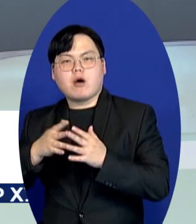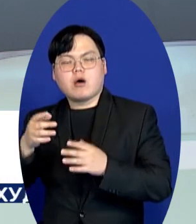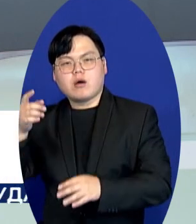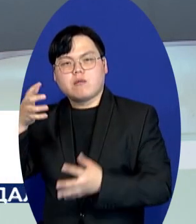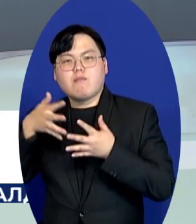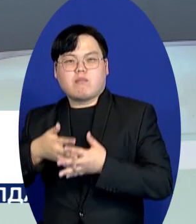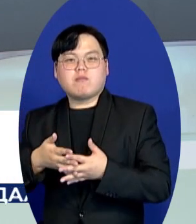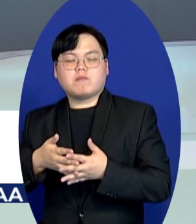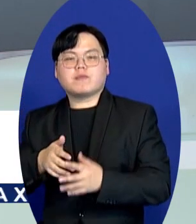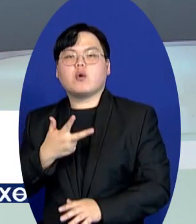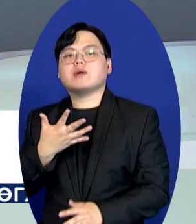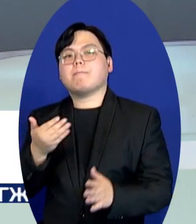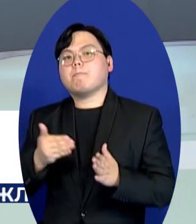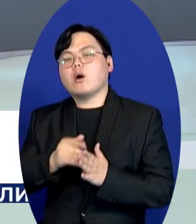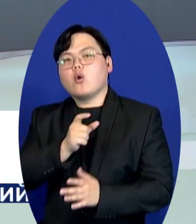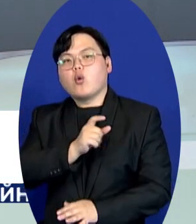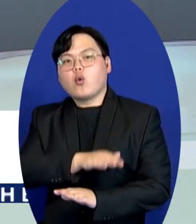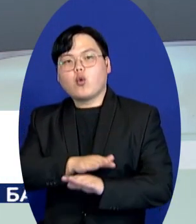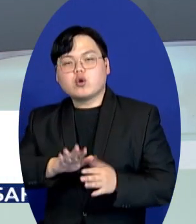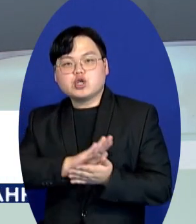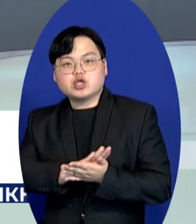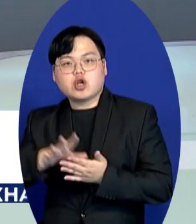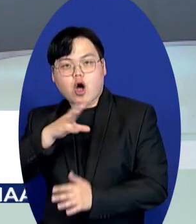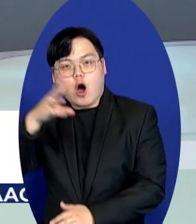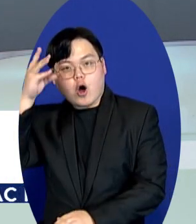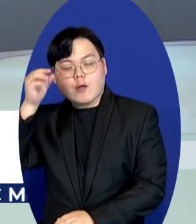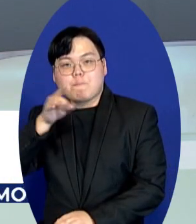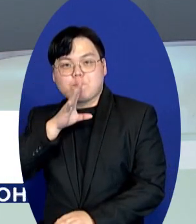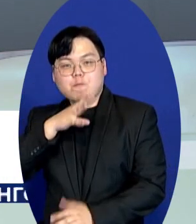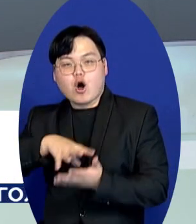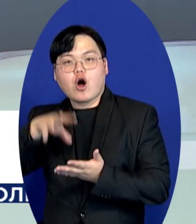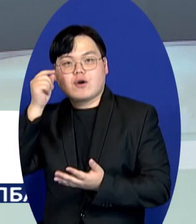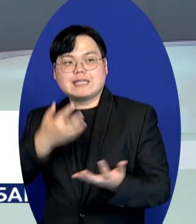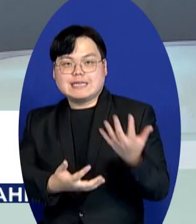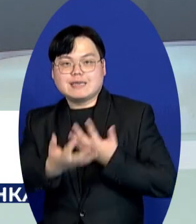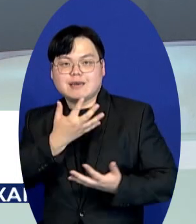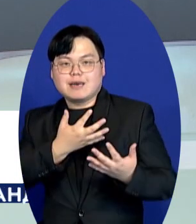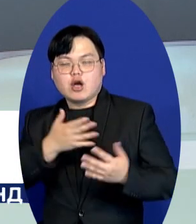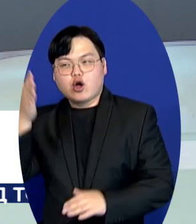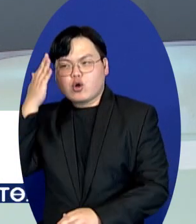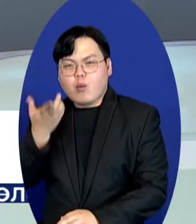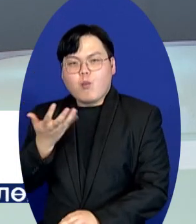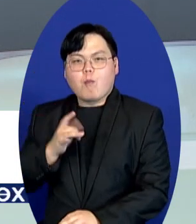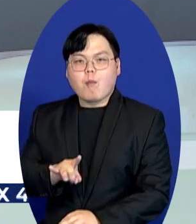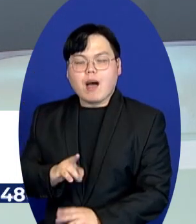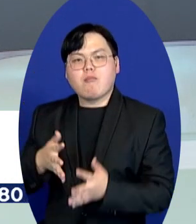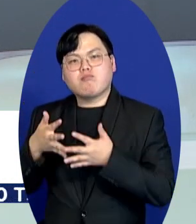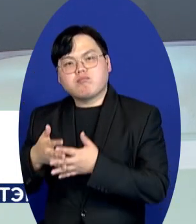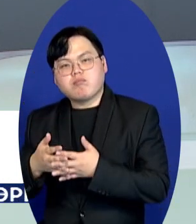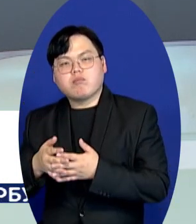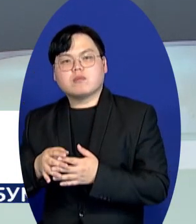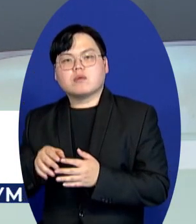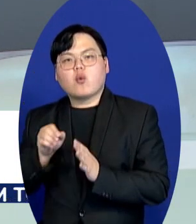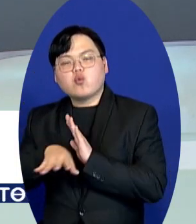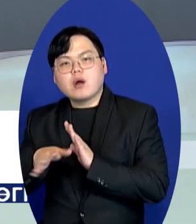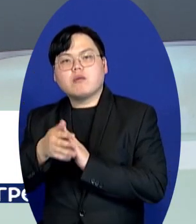Энэ жил 35,000 гаруй хүүхэд шинээр оюутан болж байна. Тэгвэл эдгээр хүүхдүүдэд сургуулийн дотоор байр, орон сууцны хүрэлцээ ямар байгаа талаар хөндөг